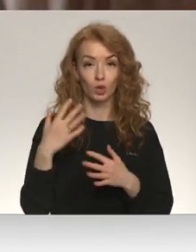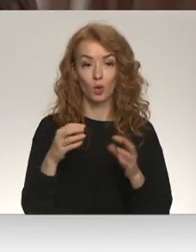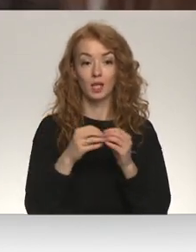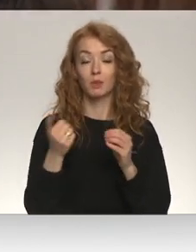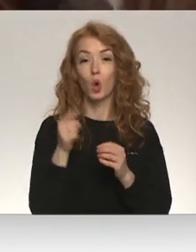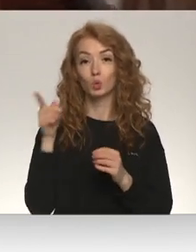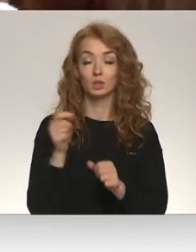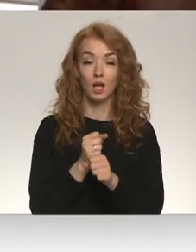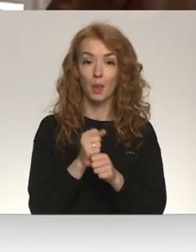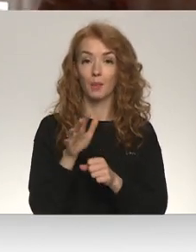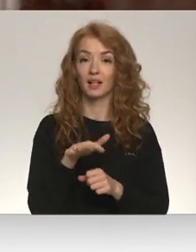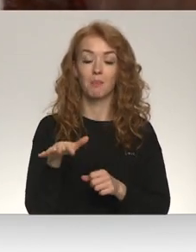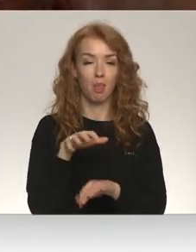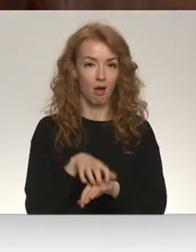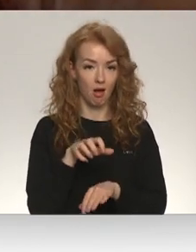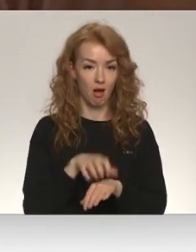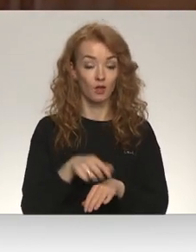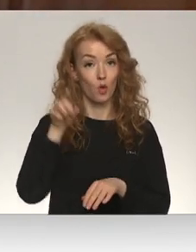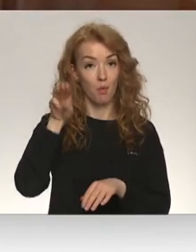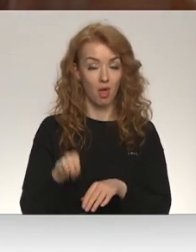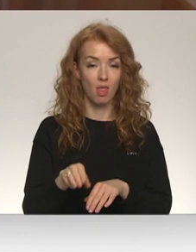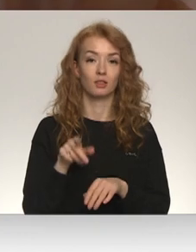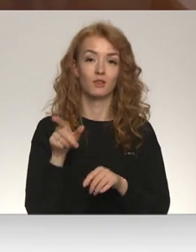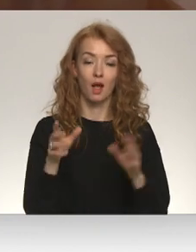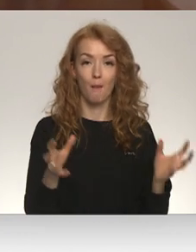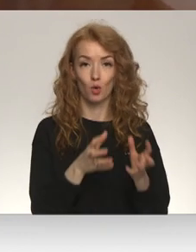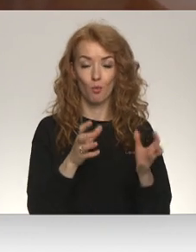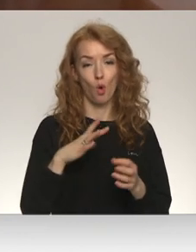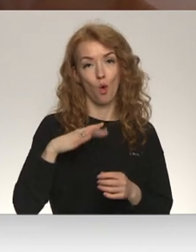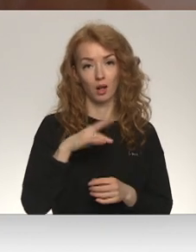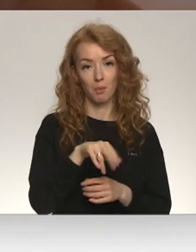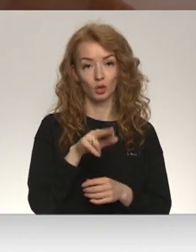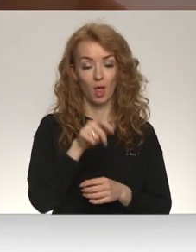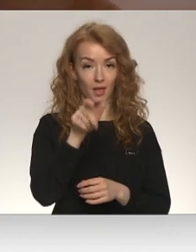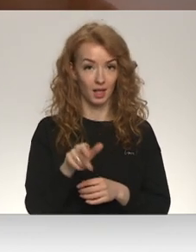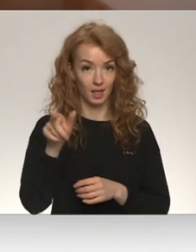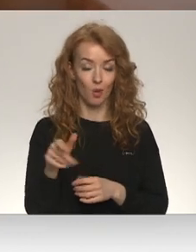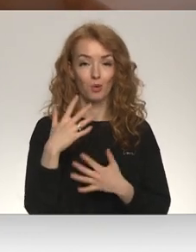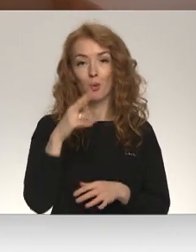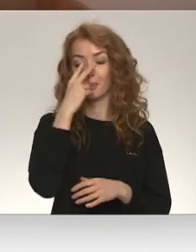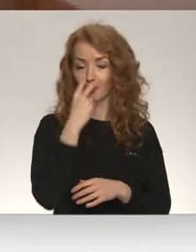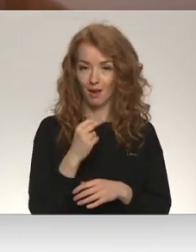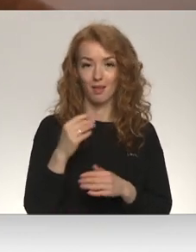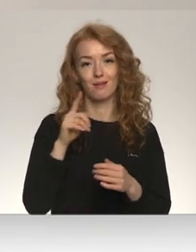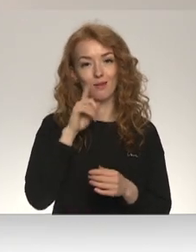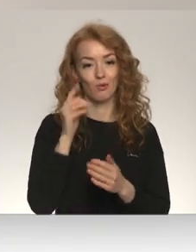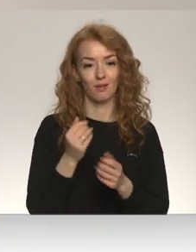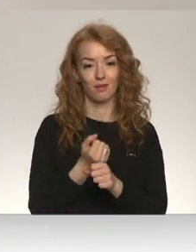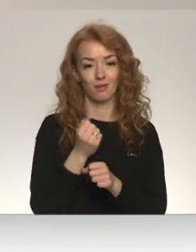gadus strādāja par ģimenes ārsti. Jau mēnesi viņas aprūpē Ogres pansionāta klienti, kuri jau apraduši un pieņēmuši jauno